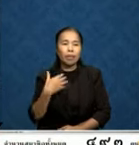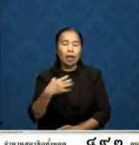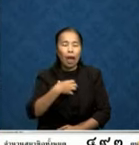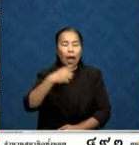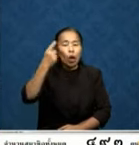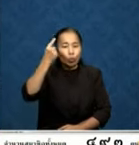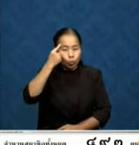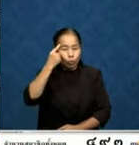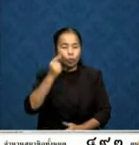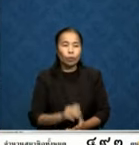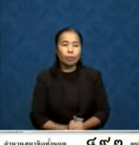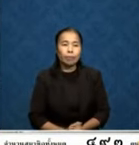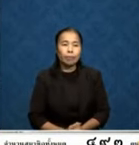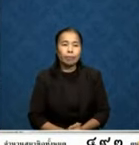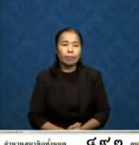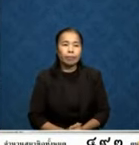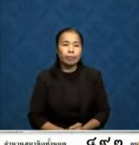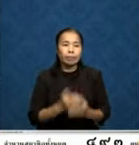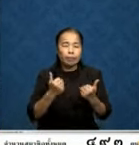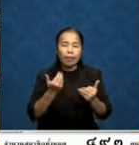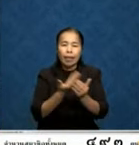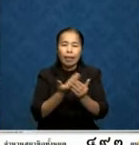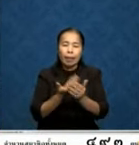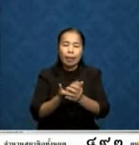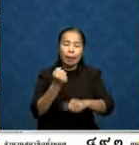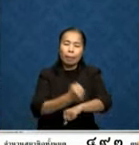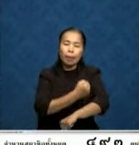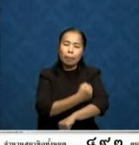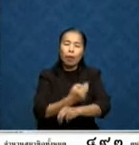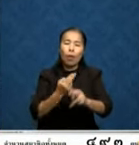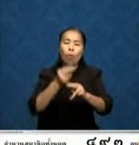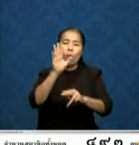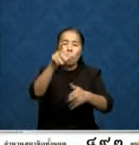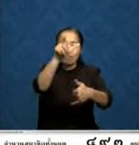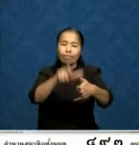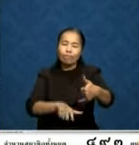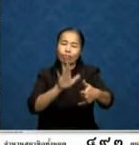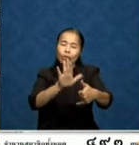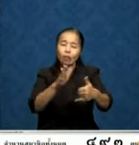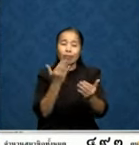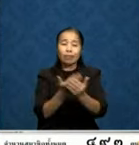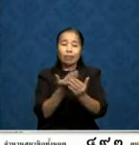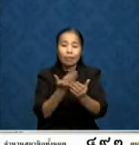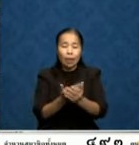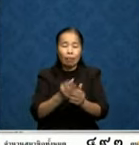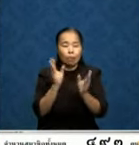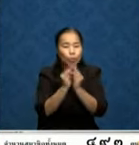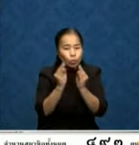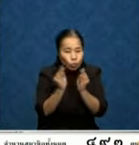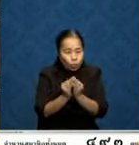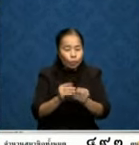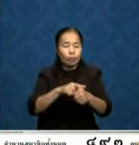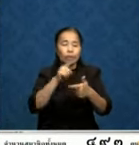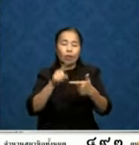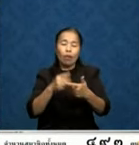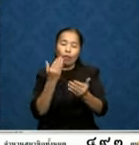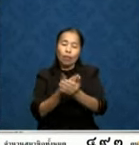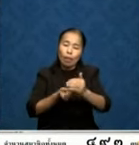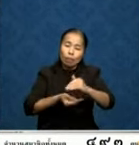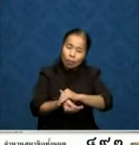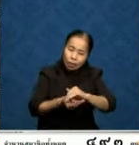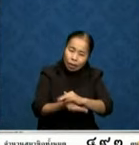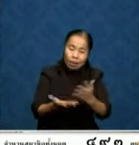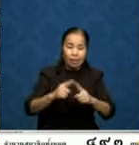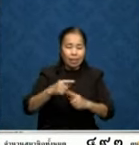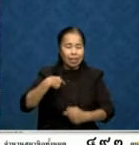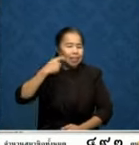องเงินค่าตอบแทนของท่านครับเบี้ยเลี้ยงของท่านโบนัสของท่านนี่ผมไม่ได้ไปอิจฉ